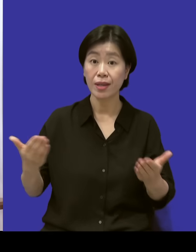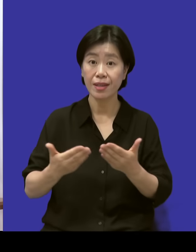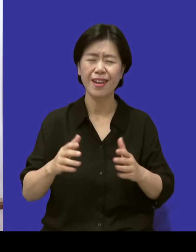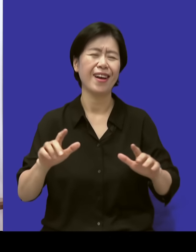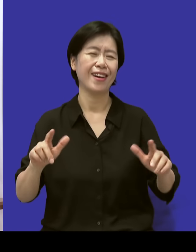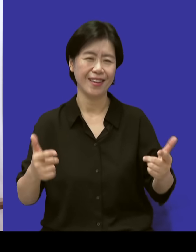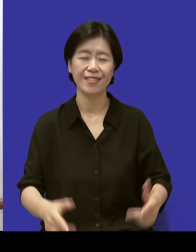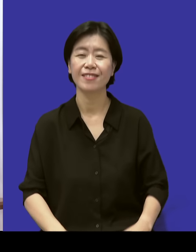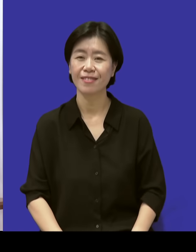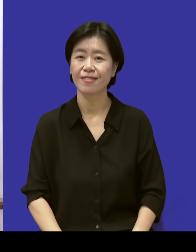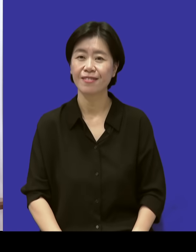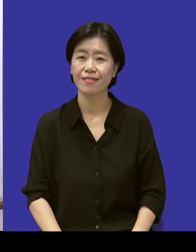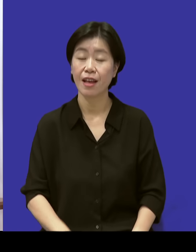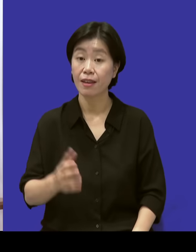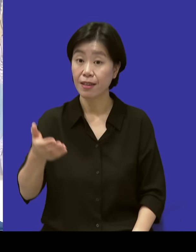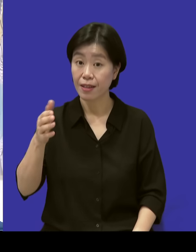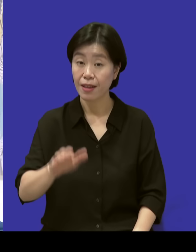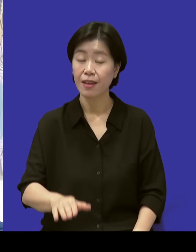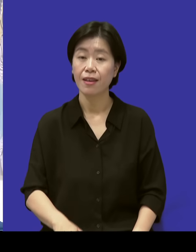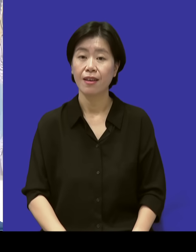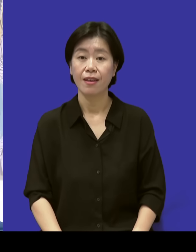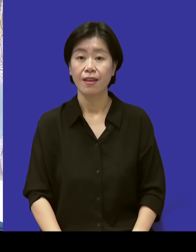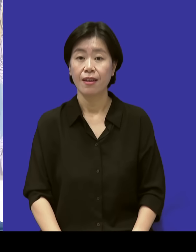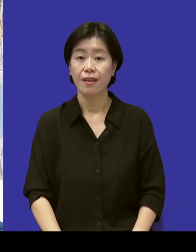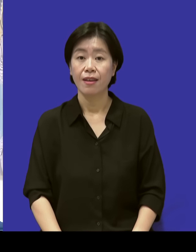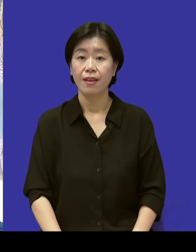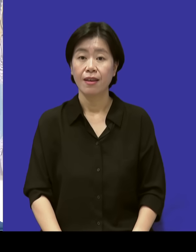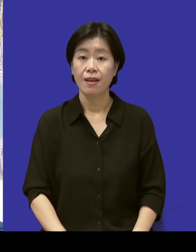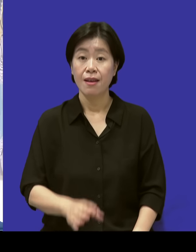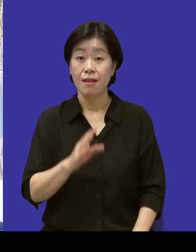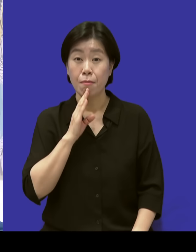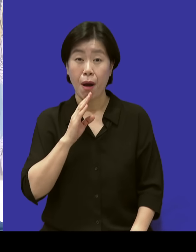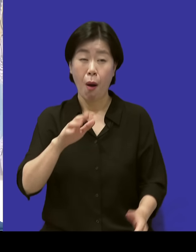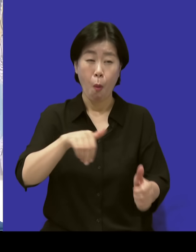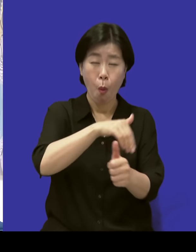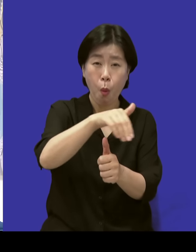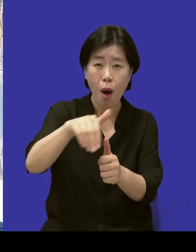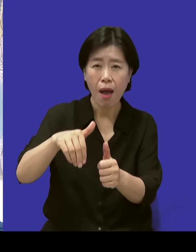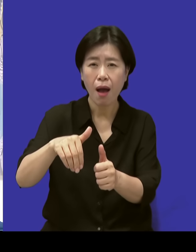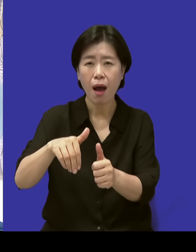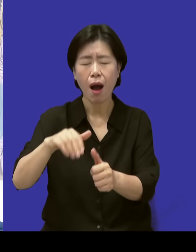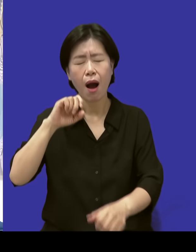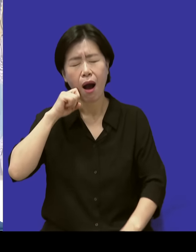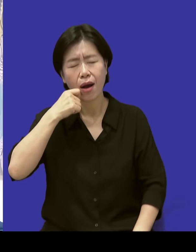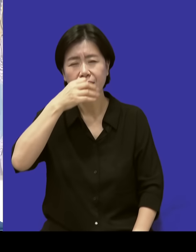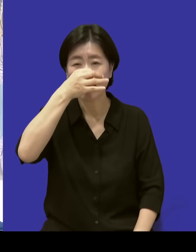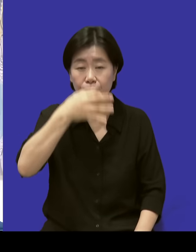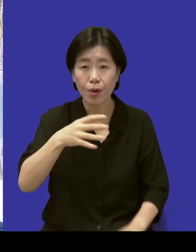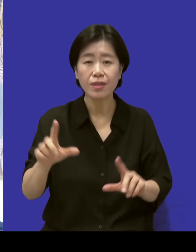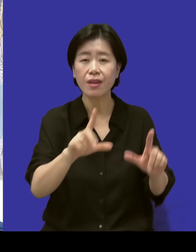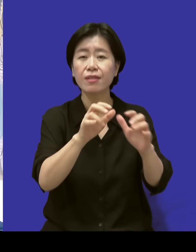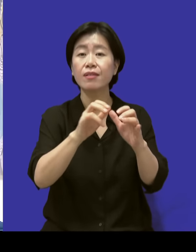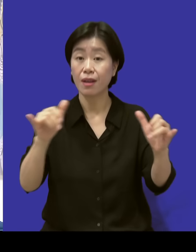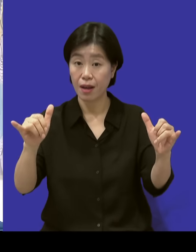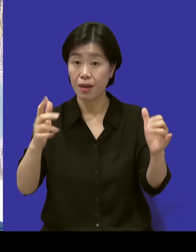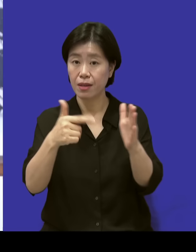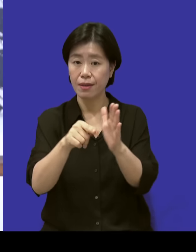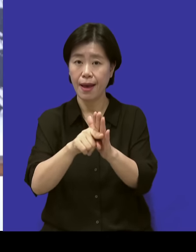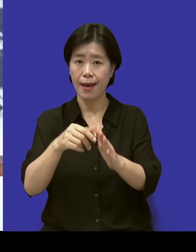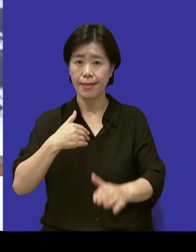네. 하지만 그런 어둠 속을 헤매고 있는 누군가에게 작은 빛이 되어주는